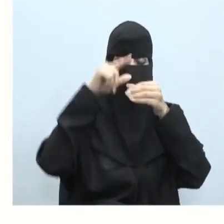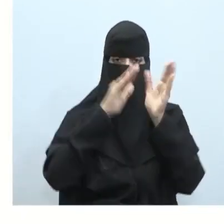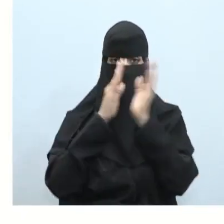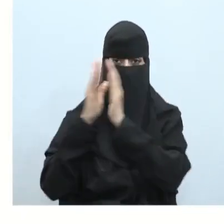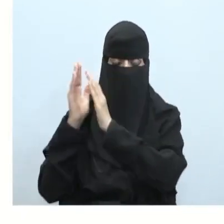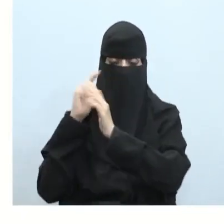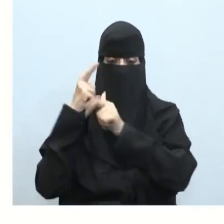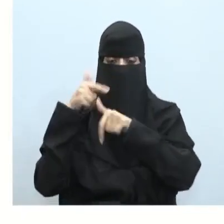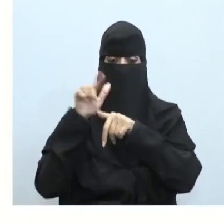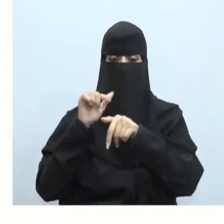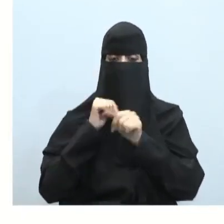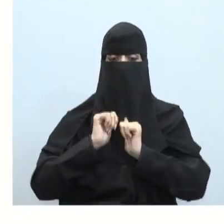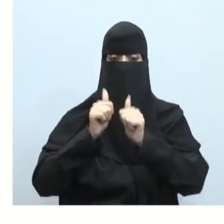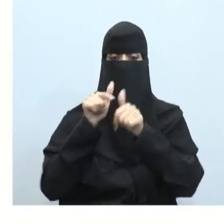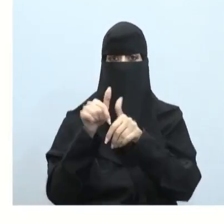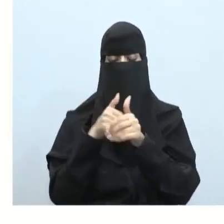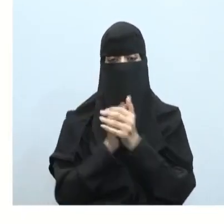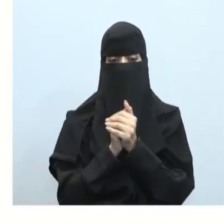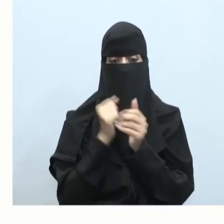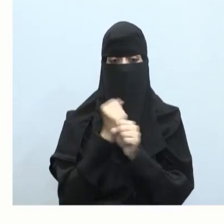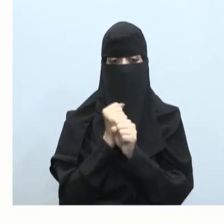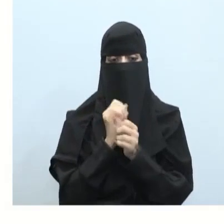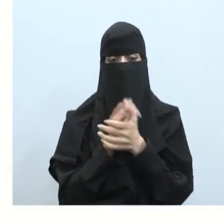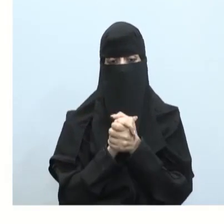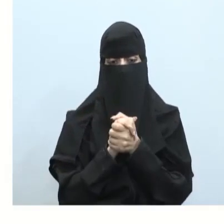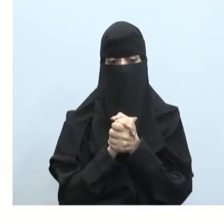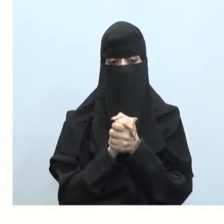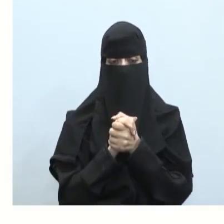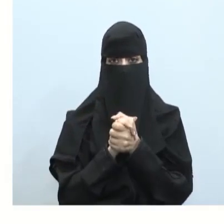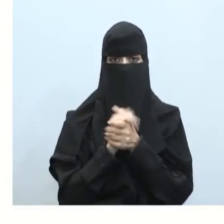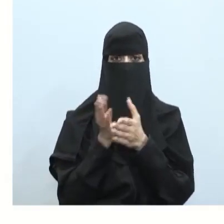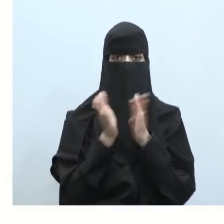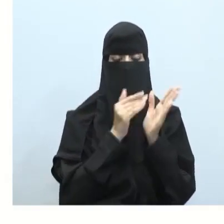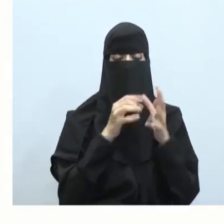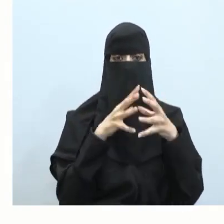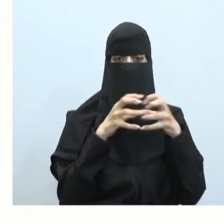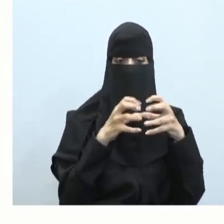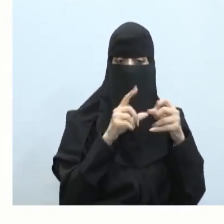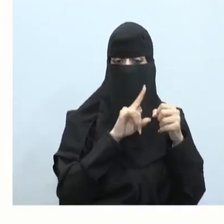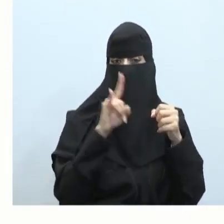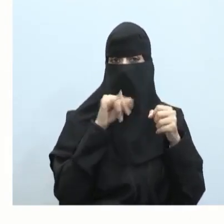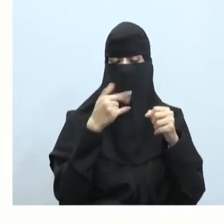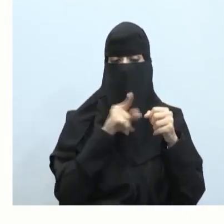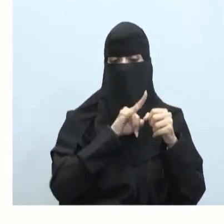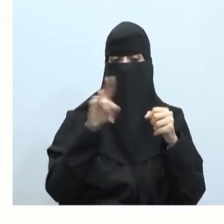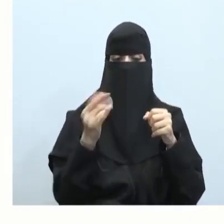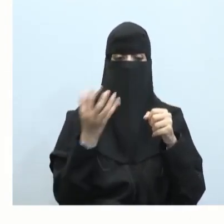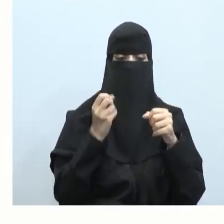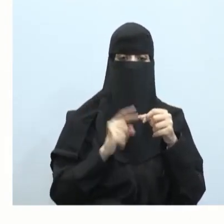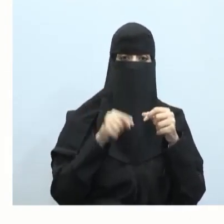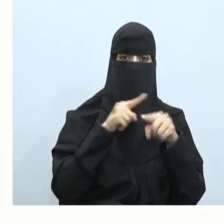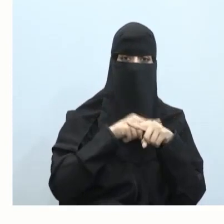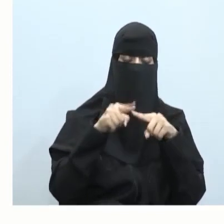لانشاء الملف القابل للتنفيذ يحتاج الى هذا البرنامج اللينكر اللينكر